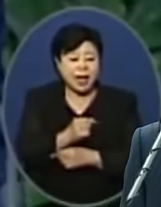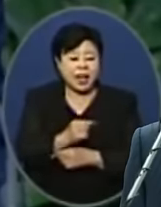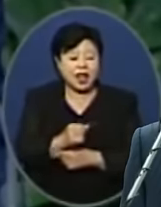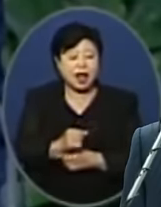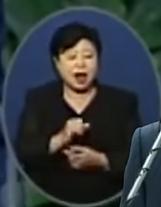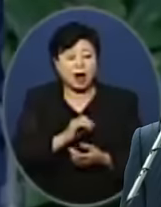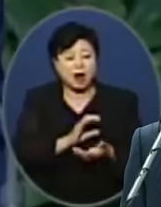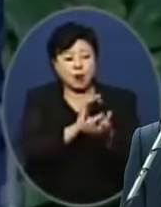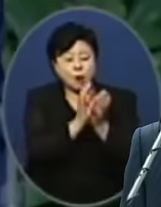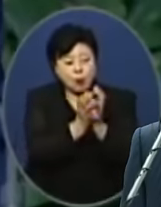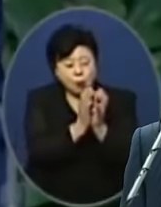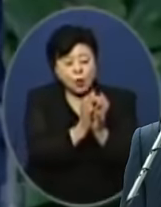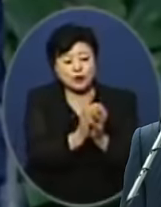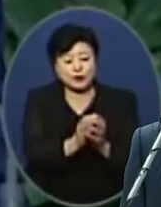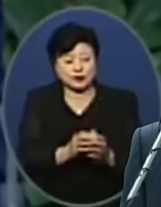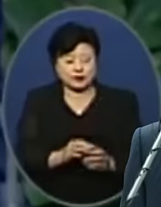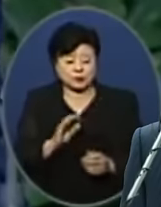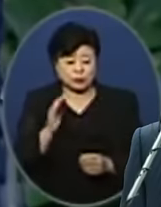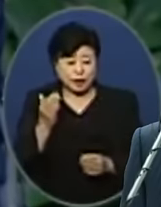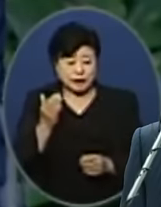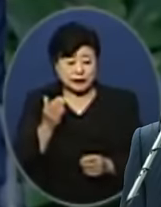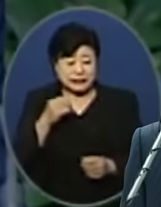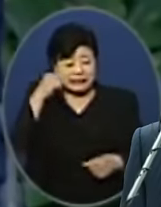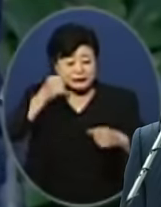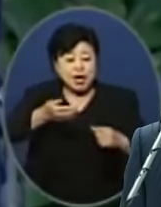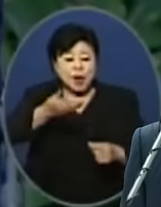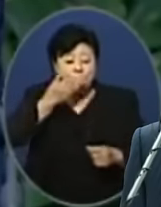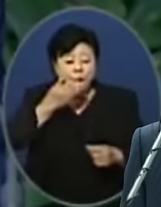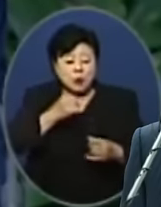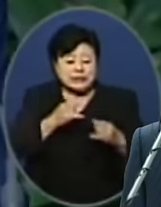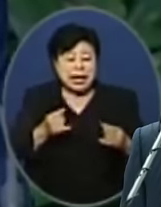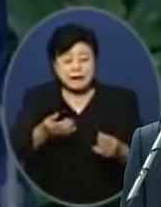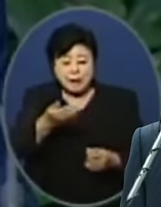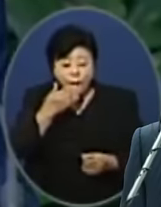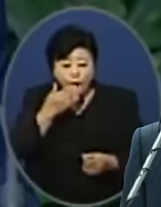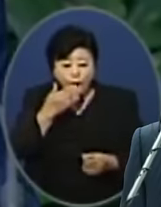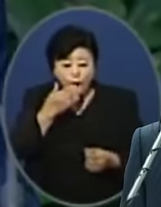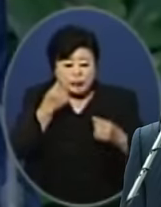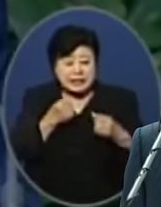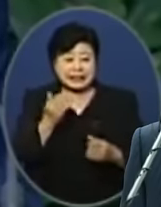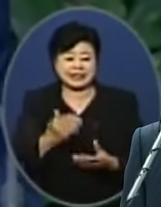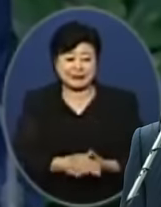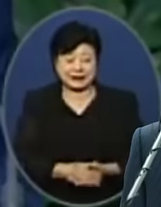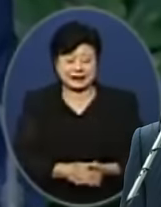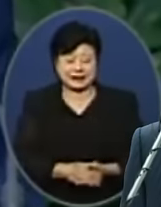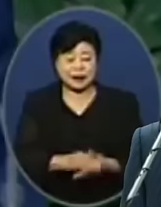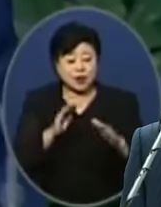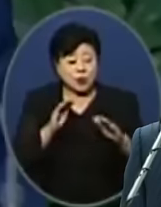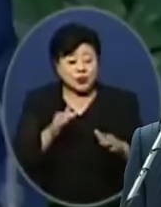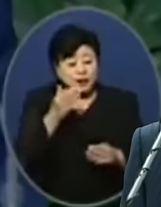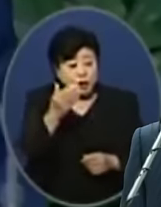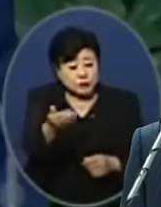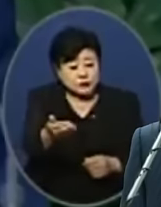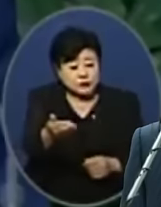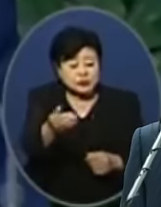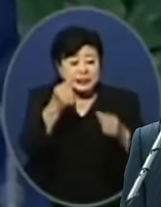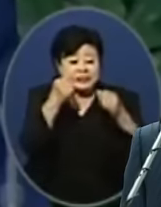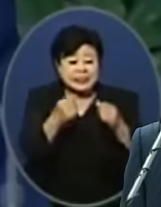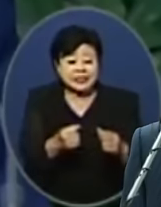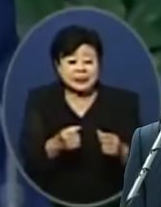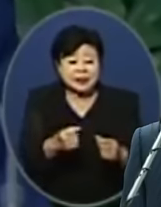과일 살도 되는데 이것을 짐승이 먹고 사람이 먹고 사는 것입니다. 오늘날 여러분 사는